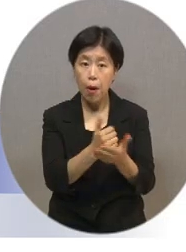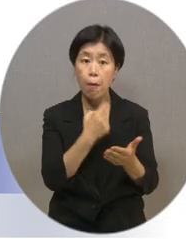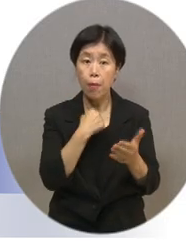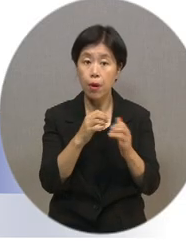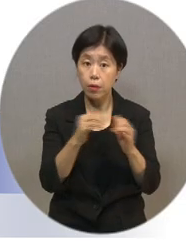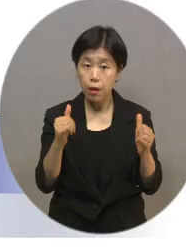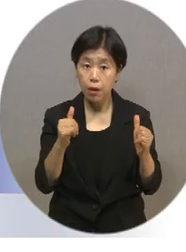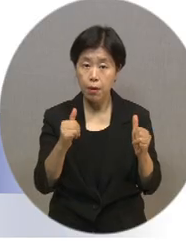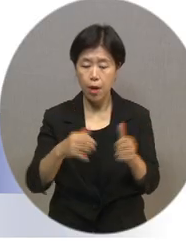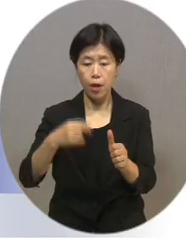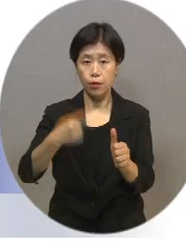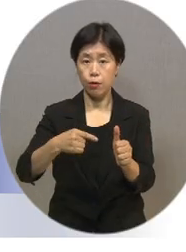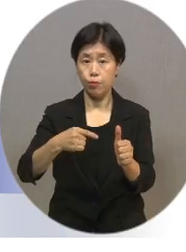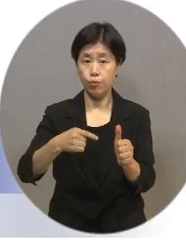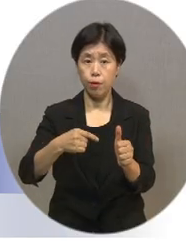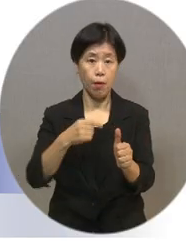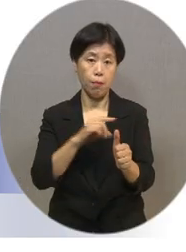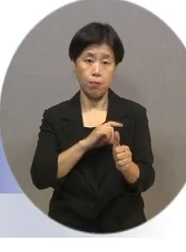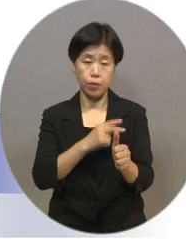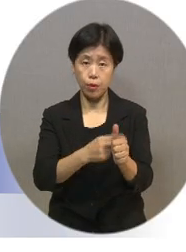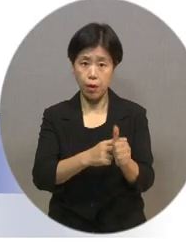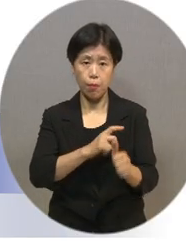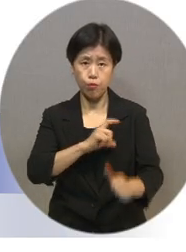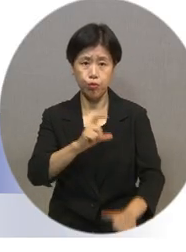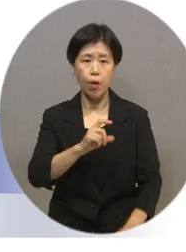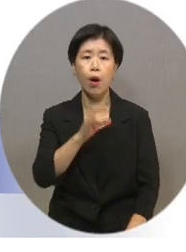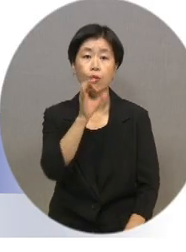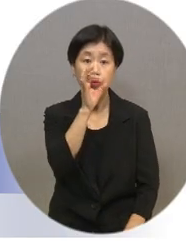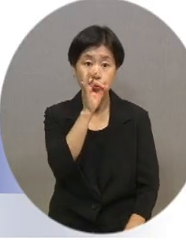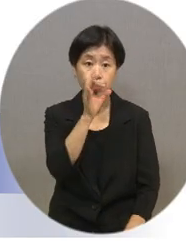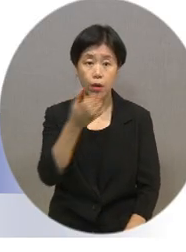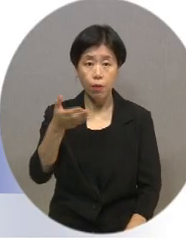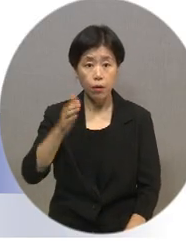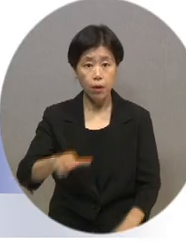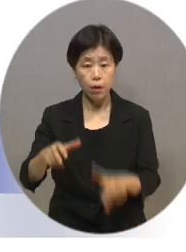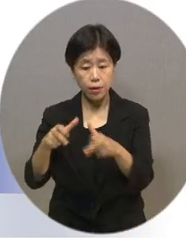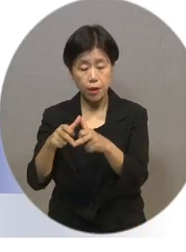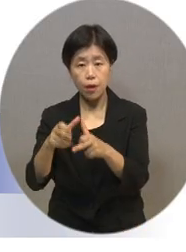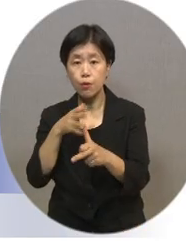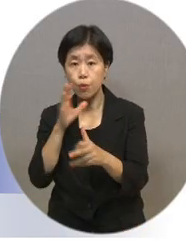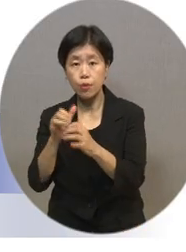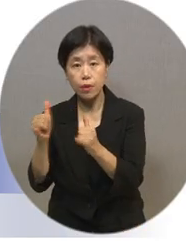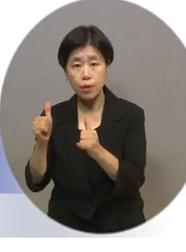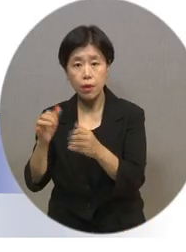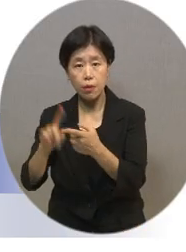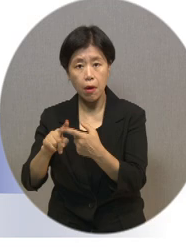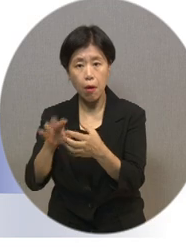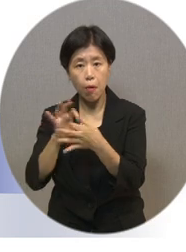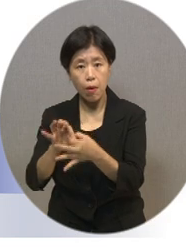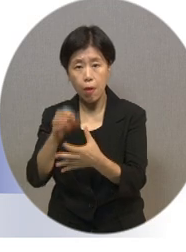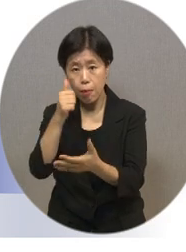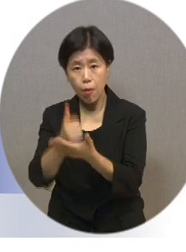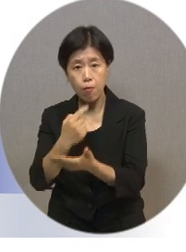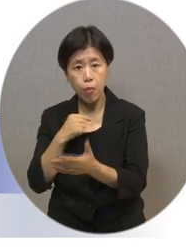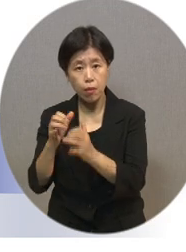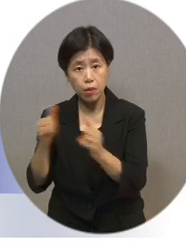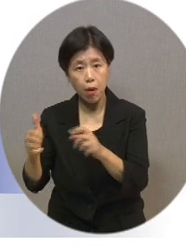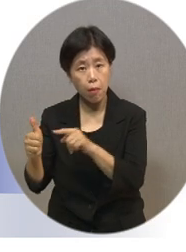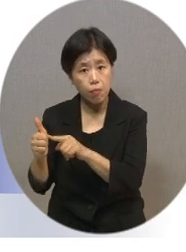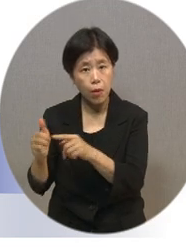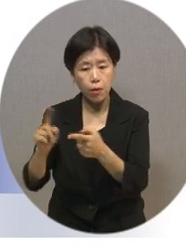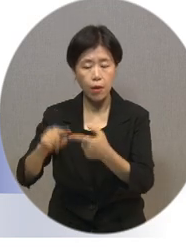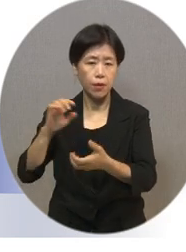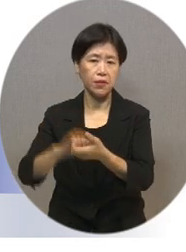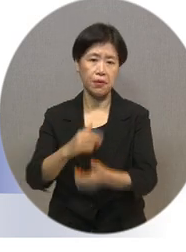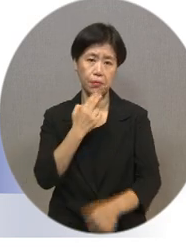지도자가 될 수 없도록 규정하고 있을뿐 장애인 노인학 관련 범죄를 저지른 사람에 대해서는 별도 제한이